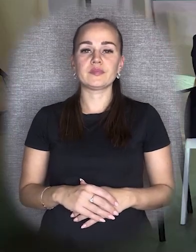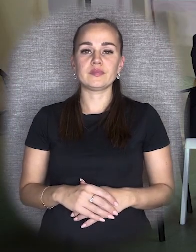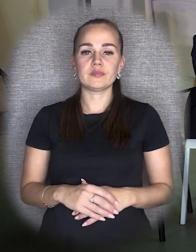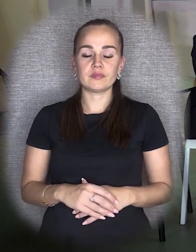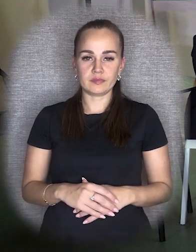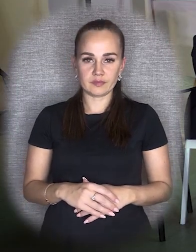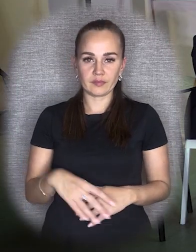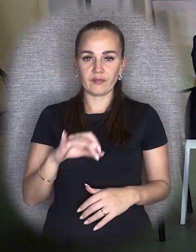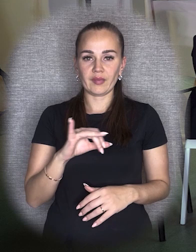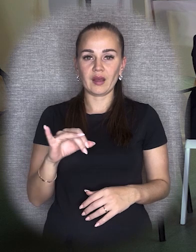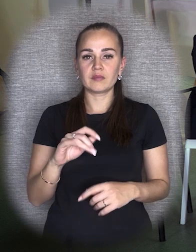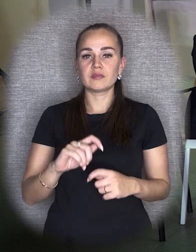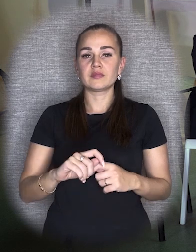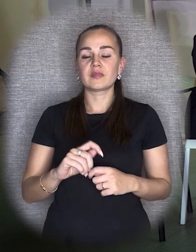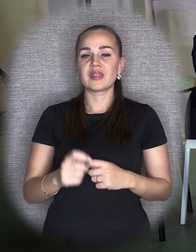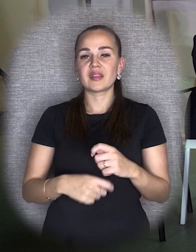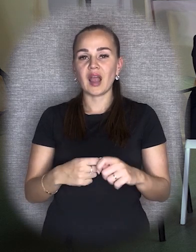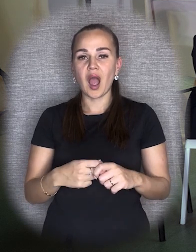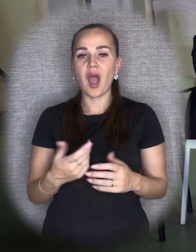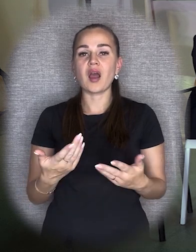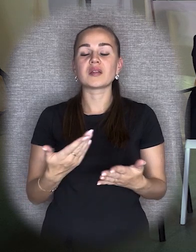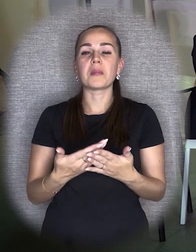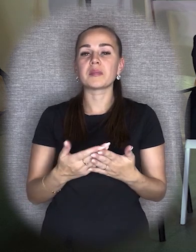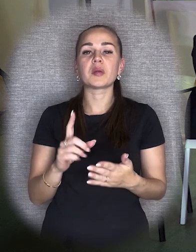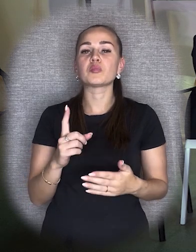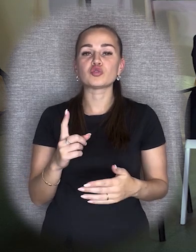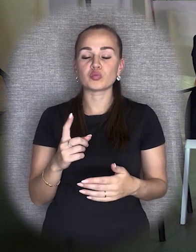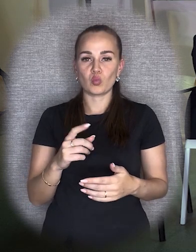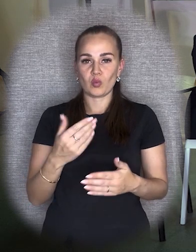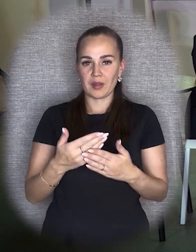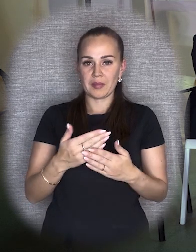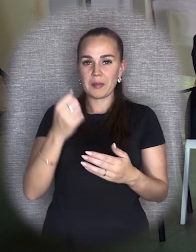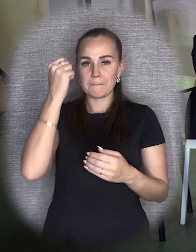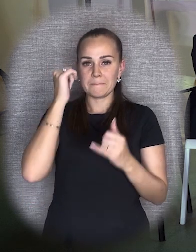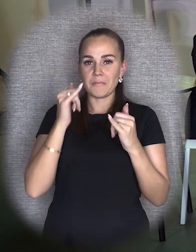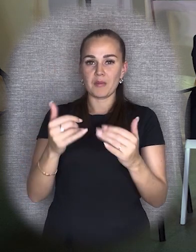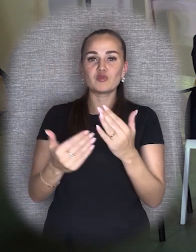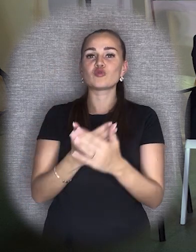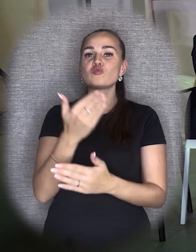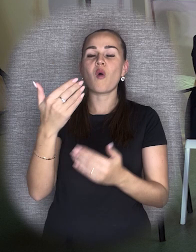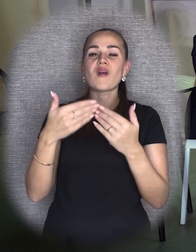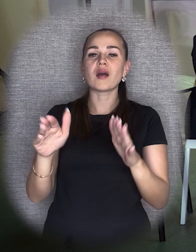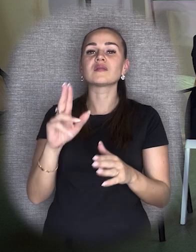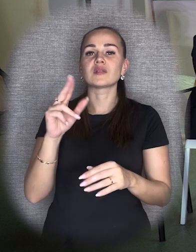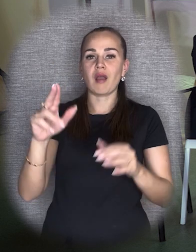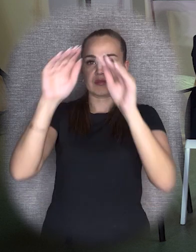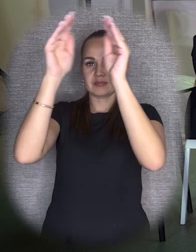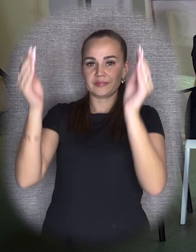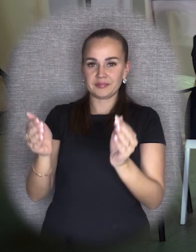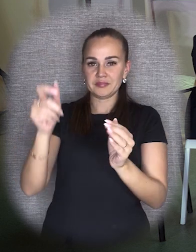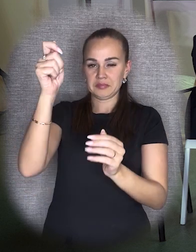ткани, памятники же многие открываются через ткани. Ткань — это тоже и экран, собственно, на котором мы